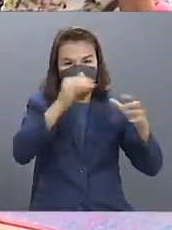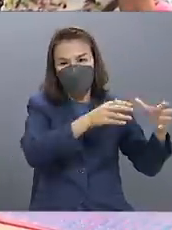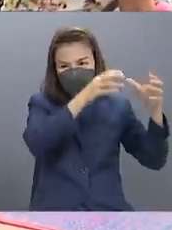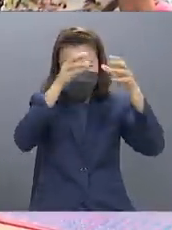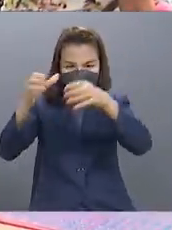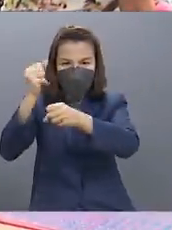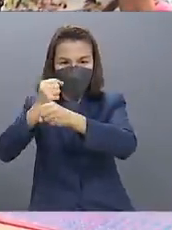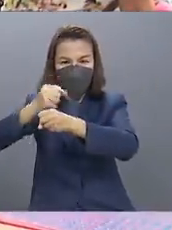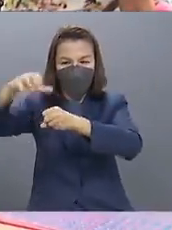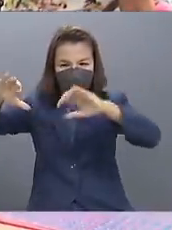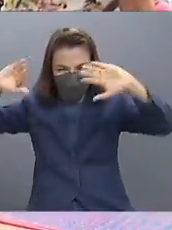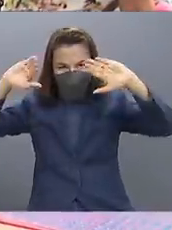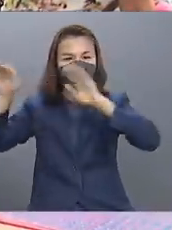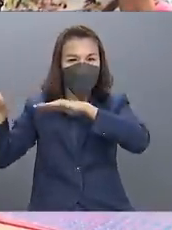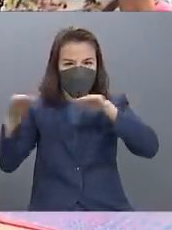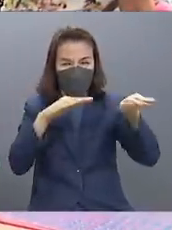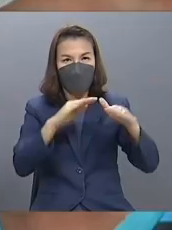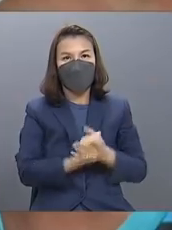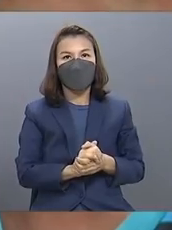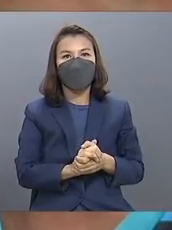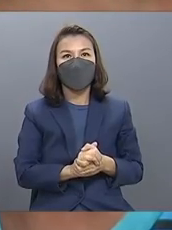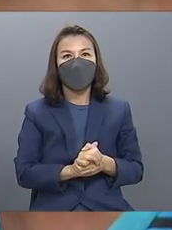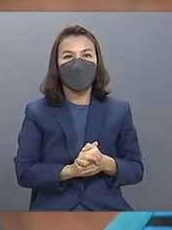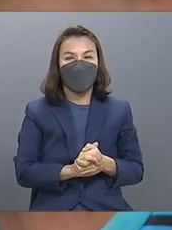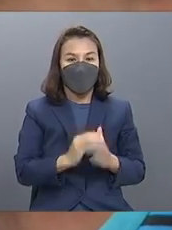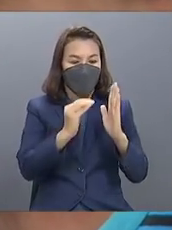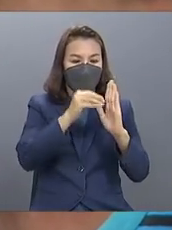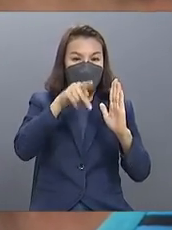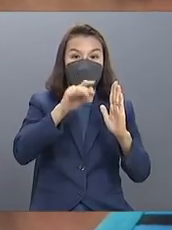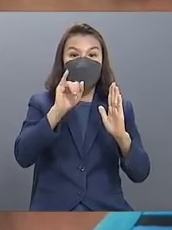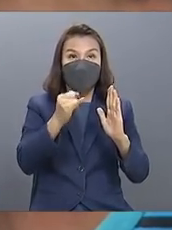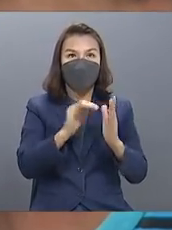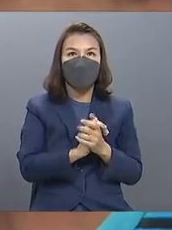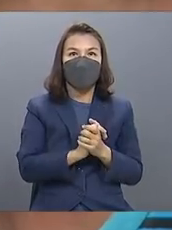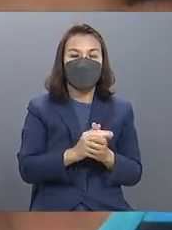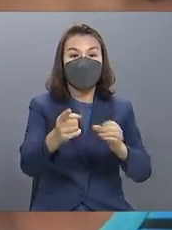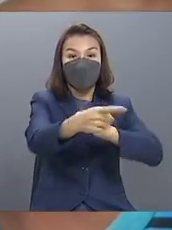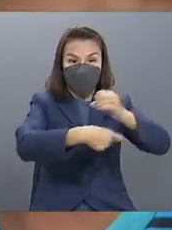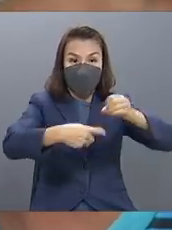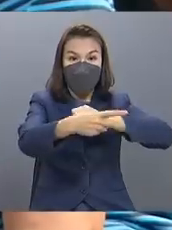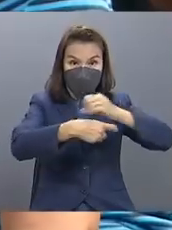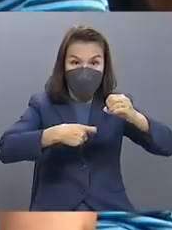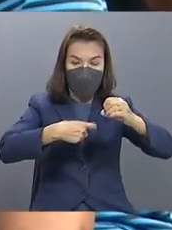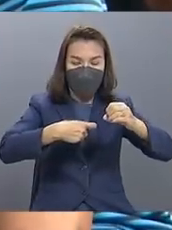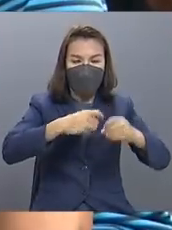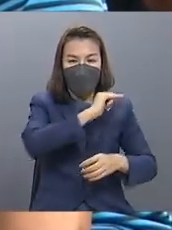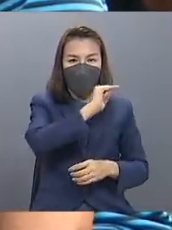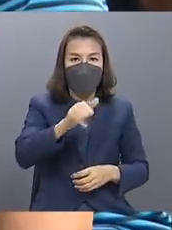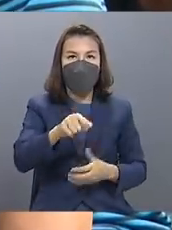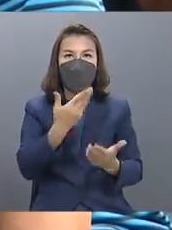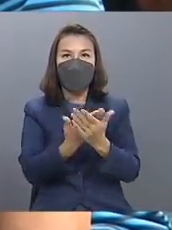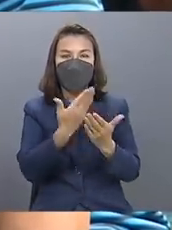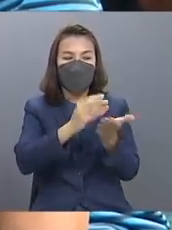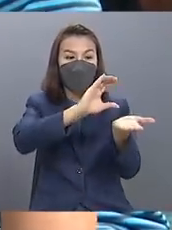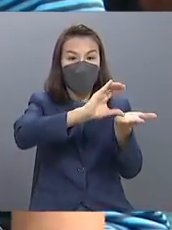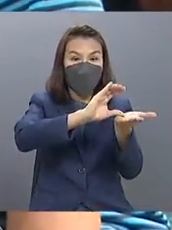ในขณะที่ชาวนาในอำเภอสามง่ามจังหวัดพิจิตรนะครับเดินทางมาด้วยนะครับบอกว่านี่ที่มีเป็นเงินต้นเนี่ยก็แทบไม่ลดเลยนะครับดอก